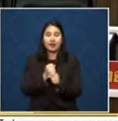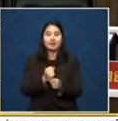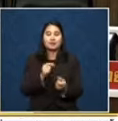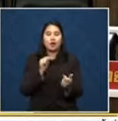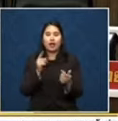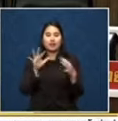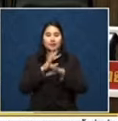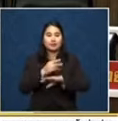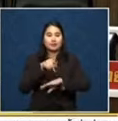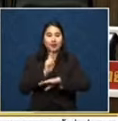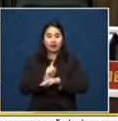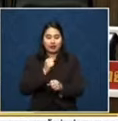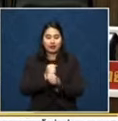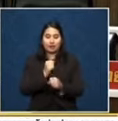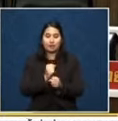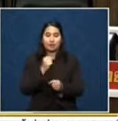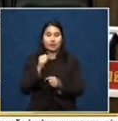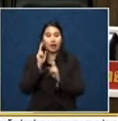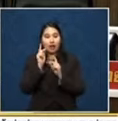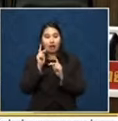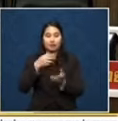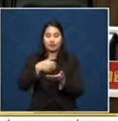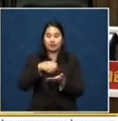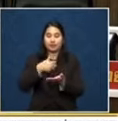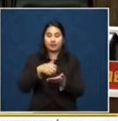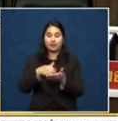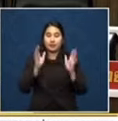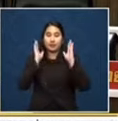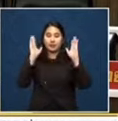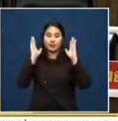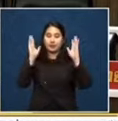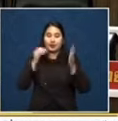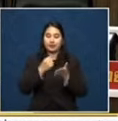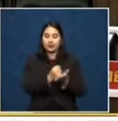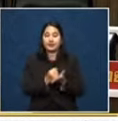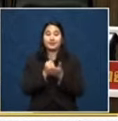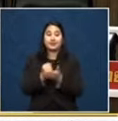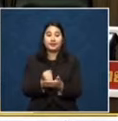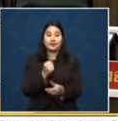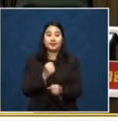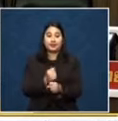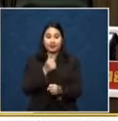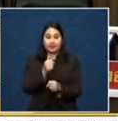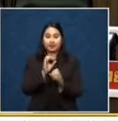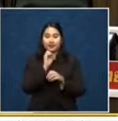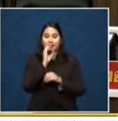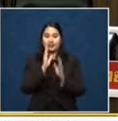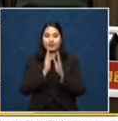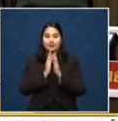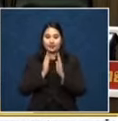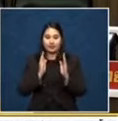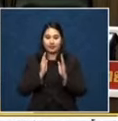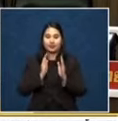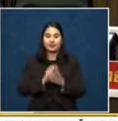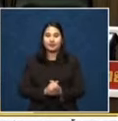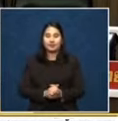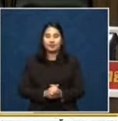เป็นประธานสามารถให้ข้อมูลและหาให้การช่วยเหลืออย่างทันท่วงทีกราบขอบพระคุณครับต่อ